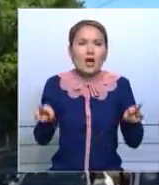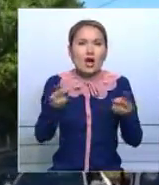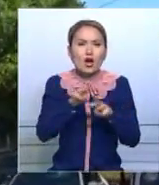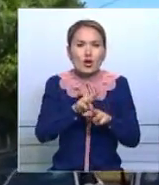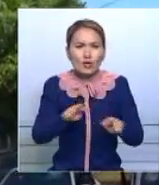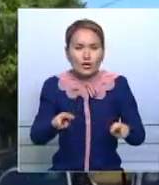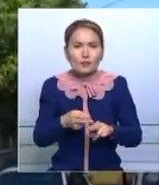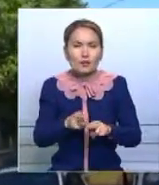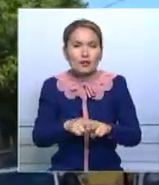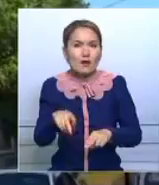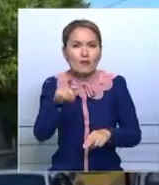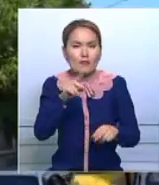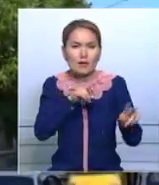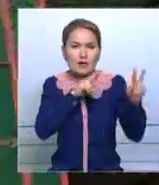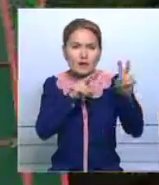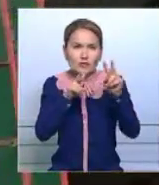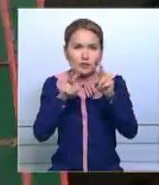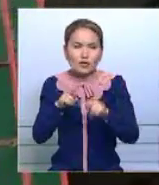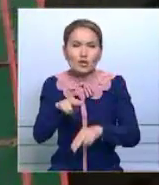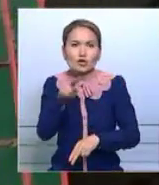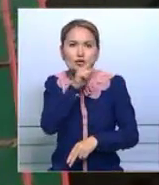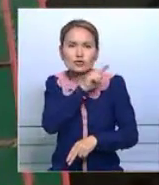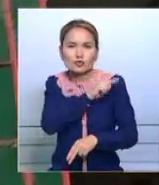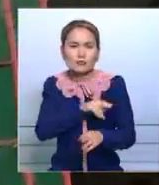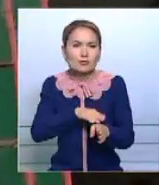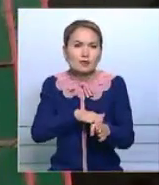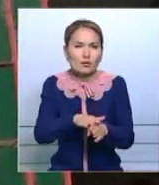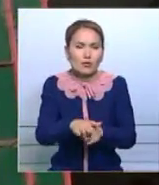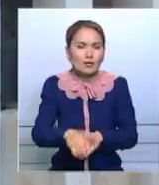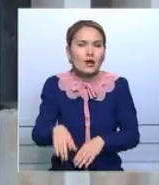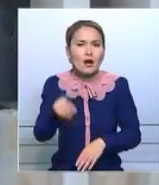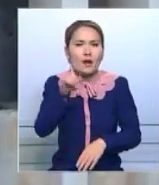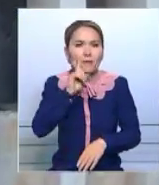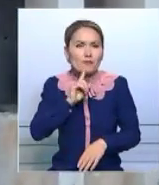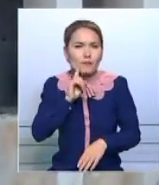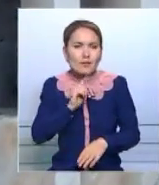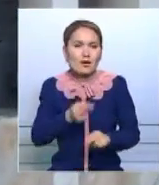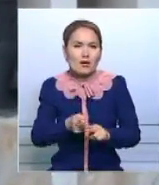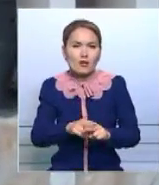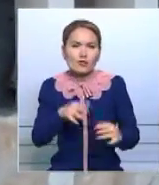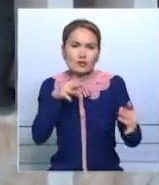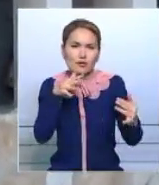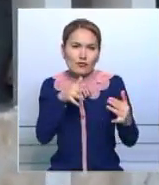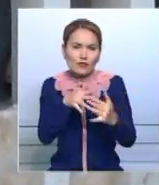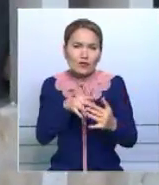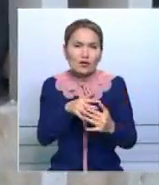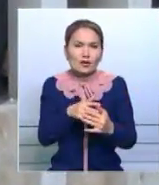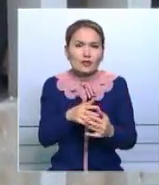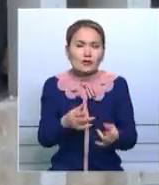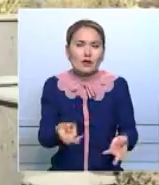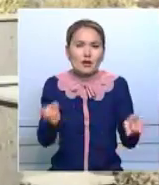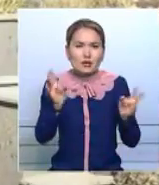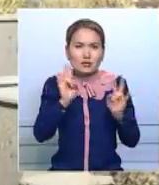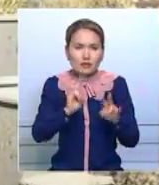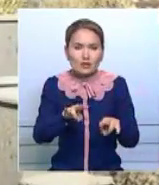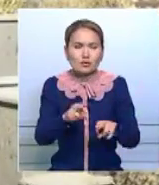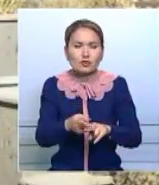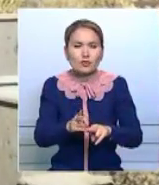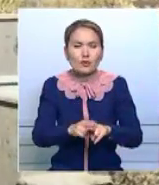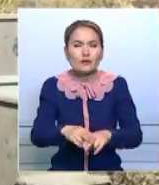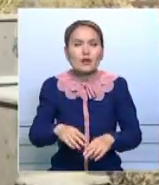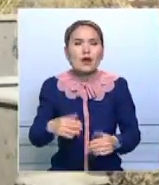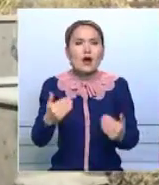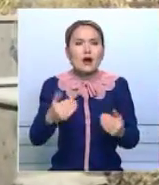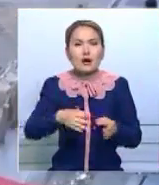бақыласа, шығыс бөлігі әлі күнге дейін Джабхат ан-Нусра лаңкестік тобының уысында қалып отыр. Бітімнің бұл ұйым мүшелері мен Ирак пен